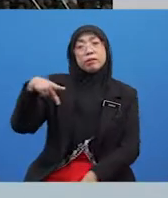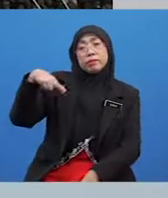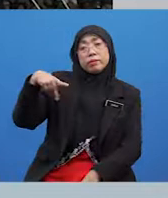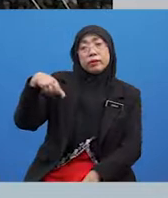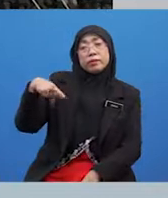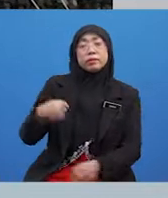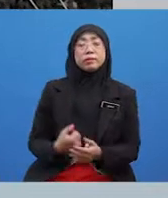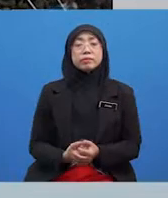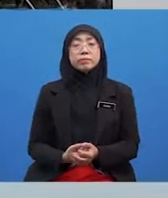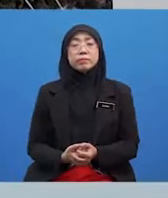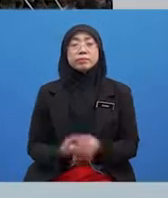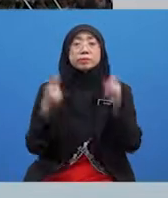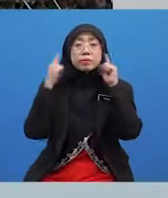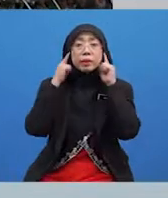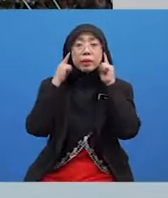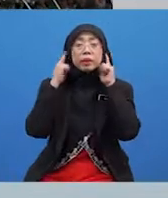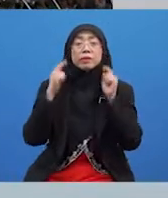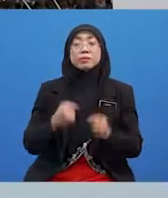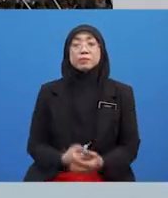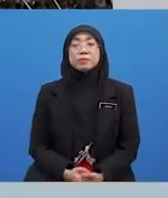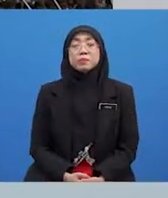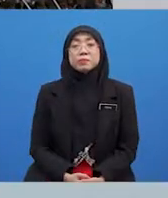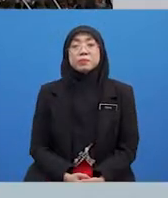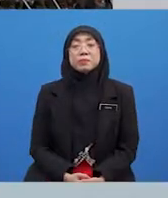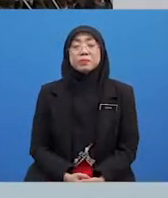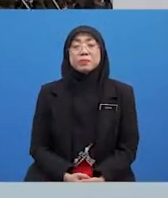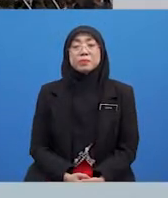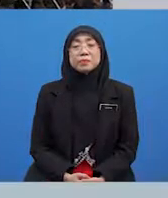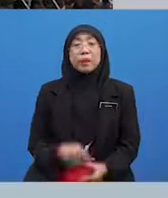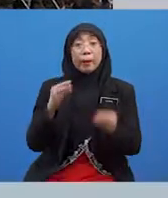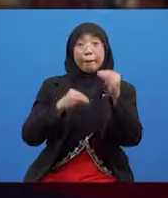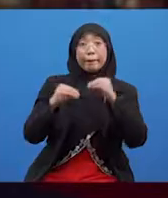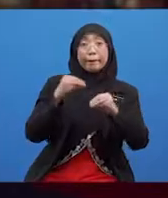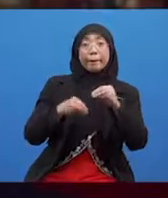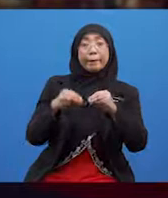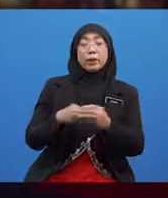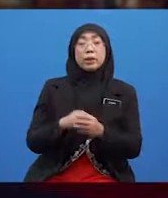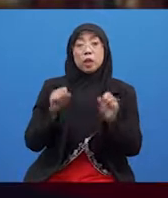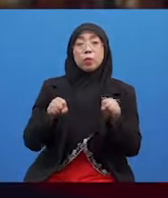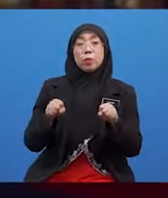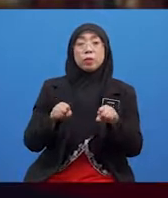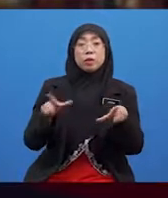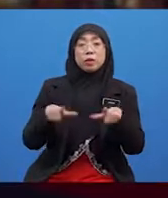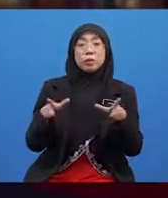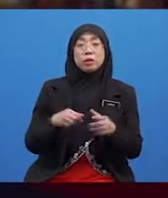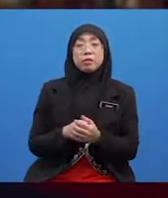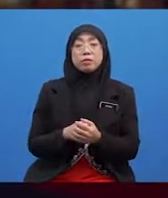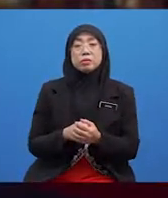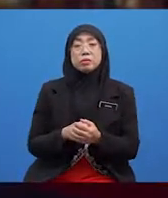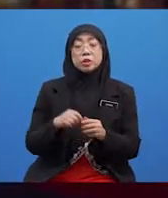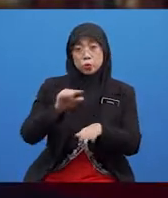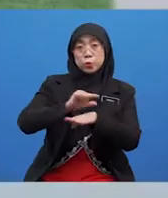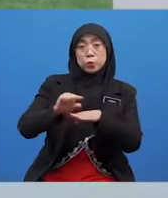kejituan dan kesempurnaan. Manakala bagi kemahiran bermain bola sepak